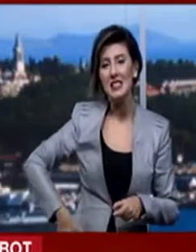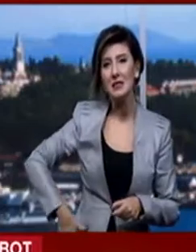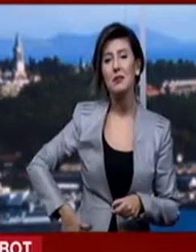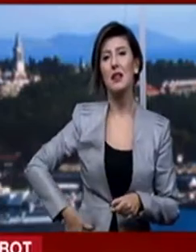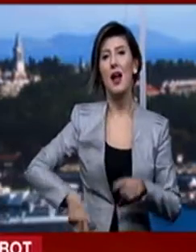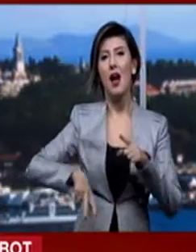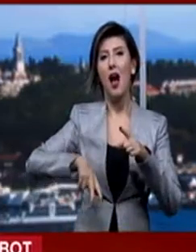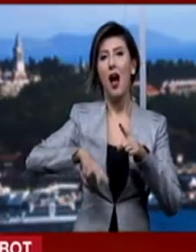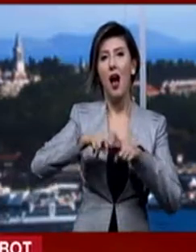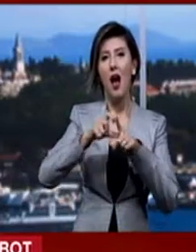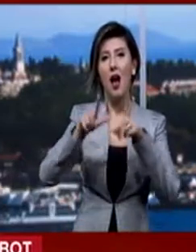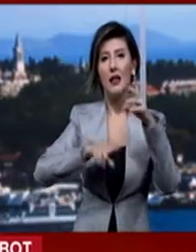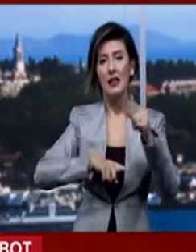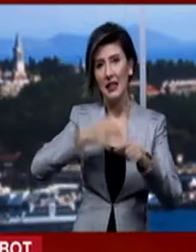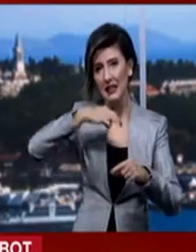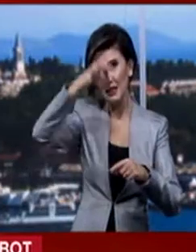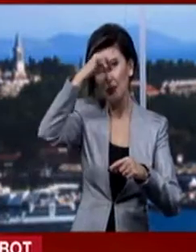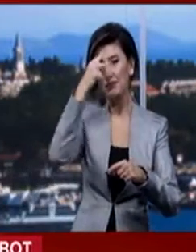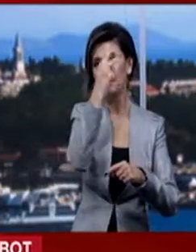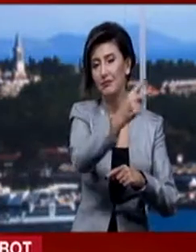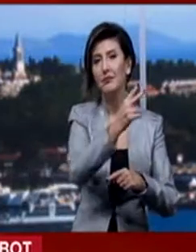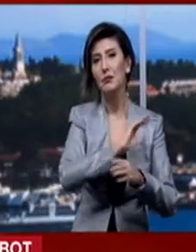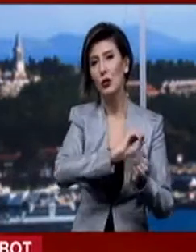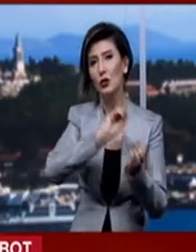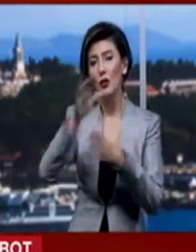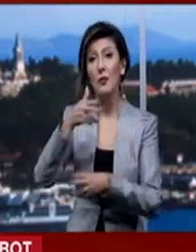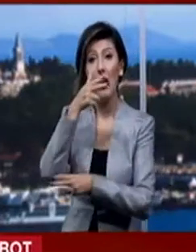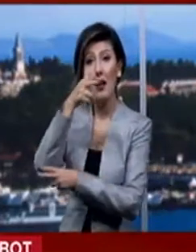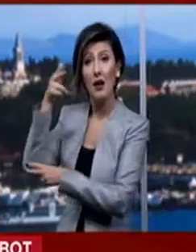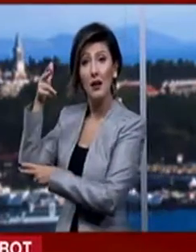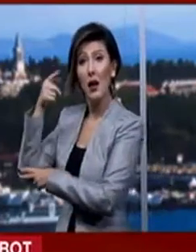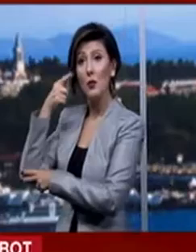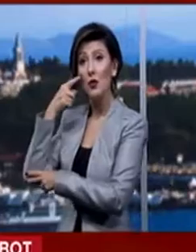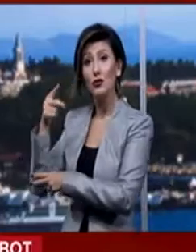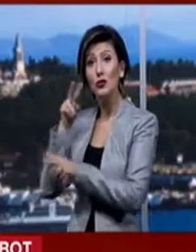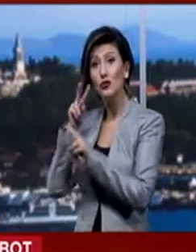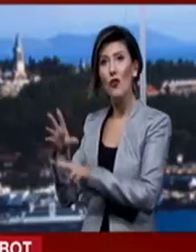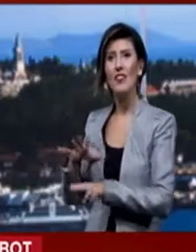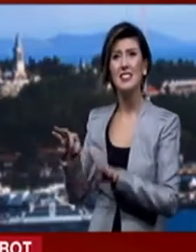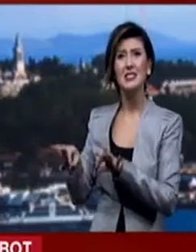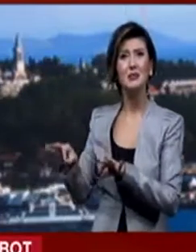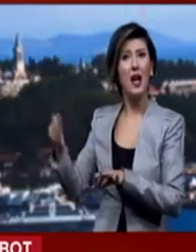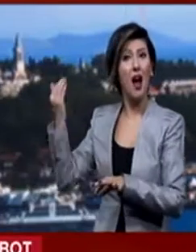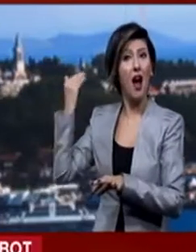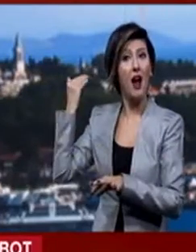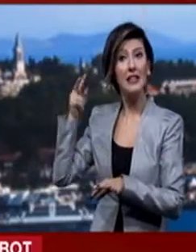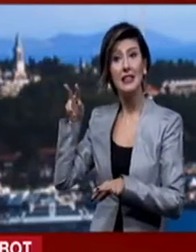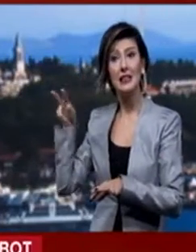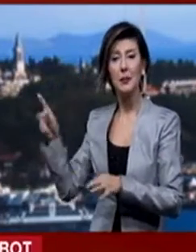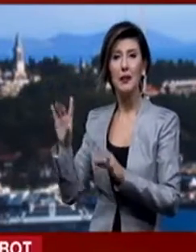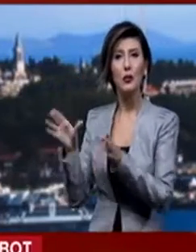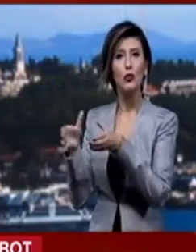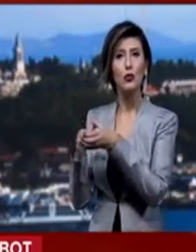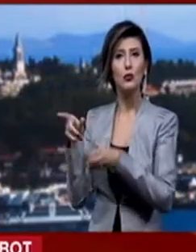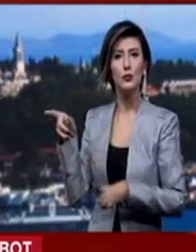Tıp Kurumu'na gönderildi. Şu anda da kameraman arkadaşım Abdullah Subaşı gösterecektir. Arka tarafta yine bir